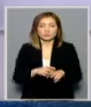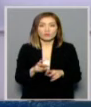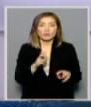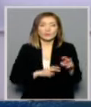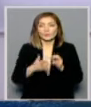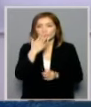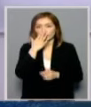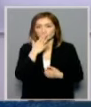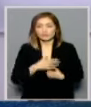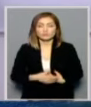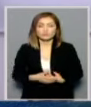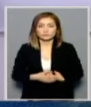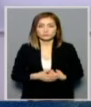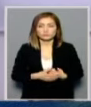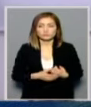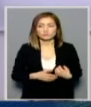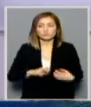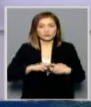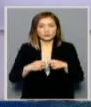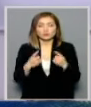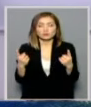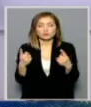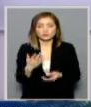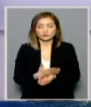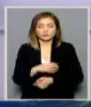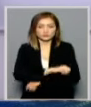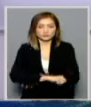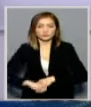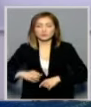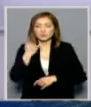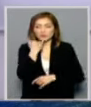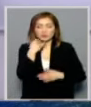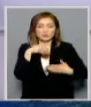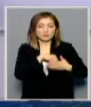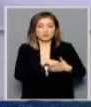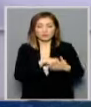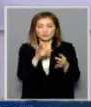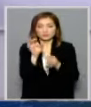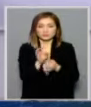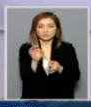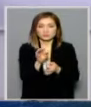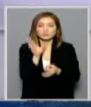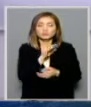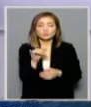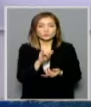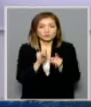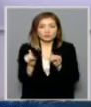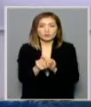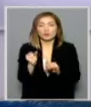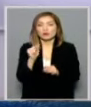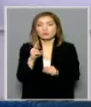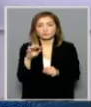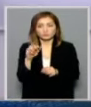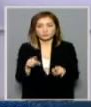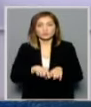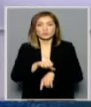өзімнің баяндамамды айтып кеттім ғой. Ну, ол проблема. Границаларда өтіп кетіп жатыр. Ол Қазақстанда мына Оральскіде болсын, тағы мына Ақтөбе, ол жерде